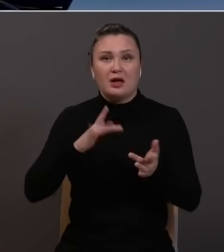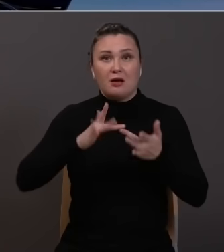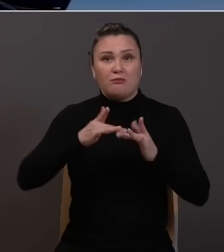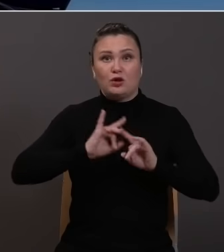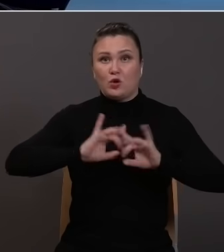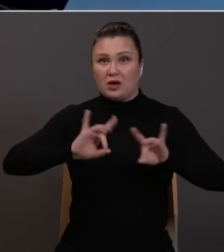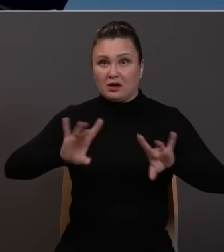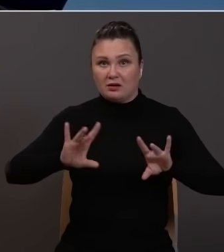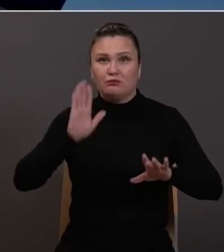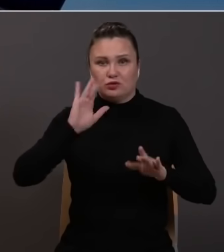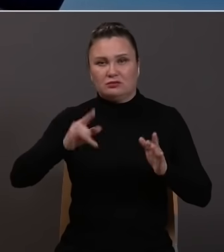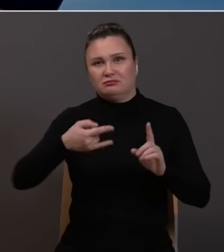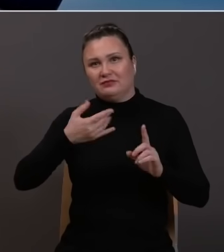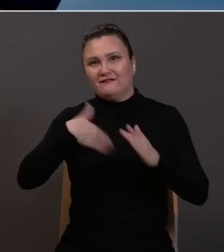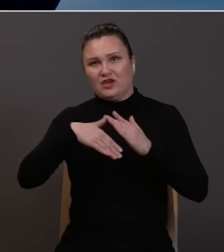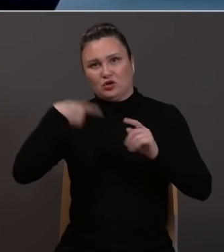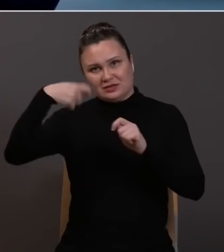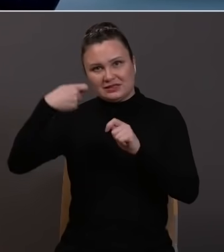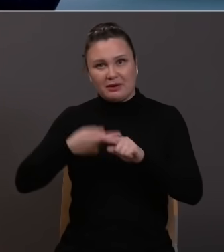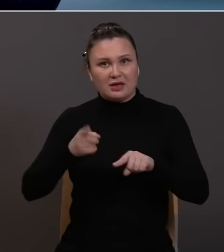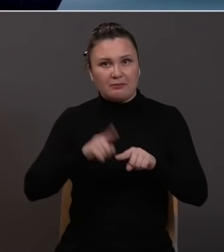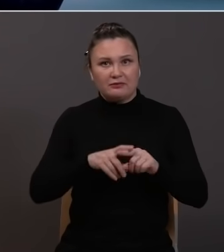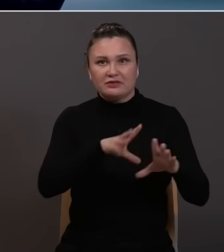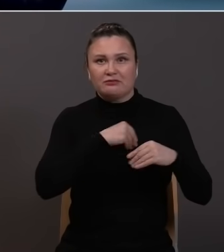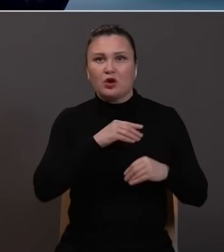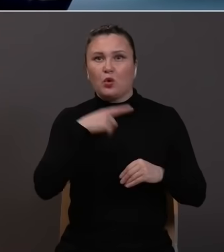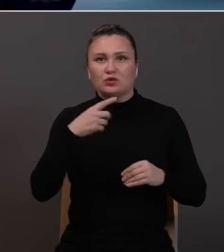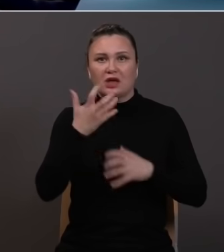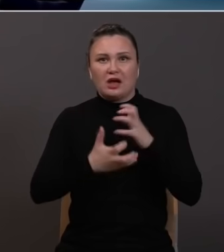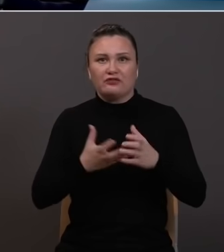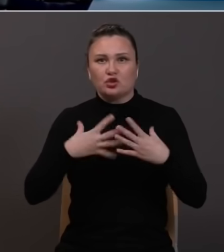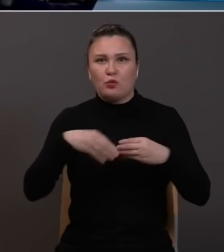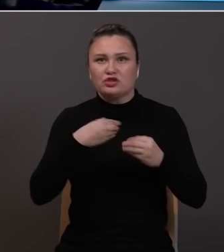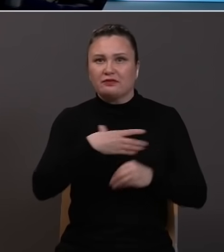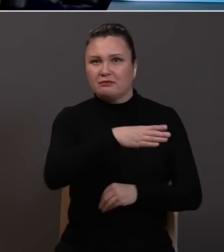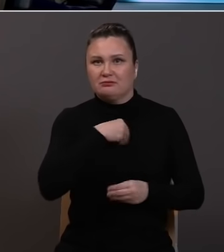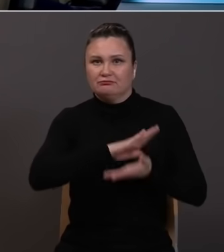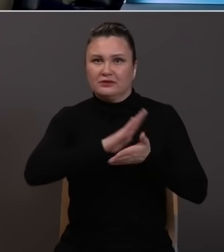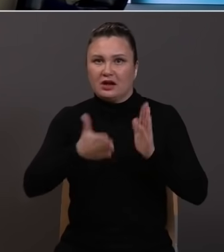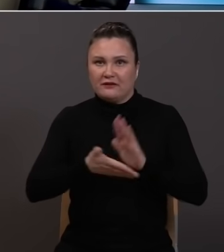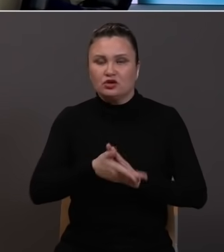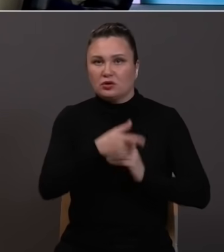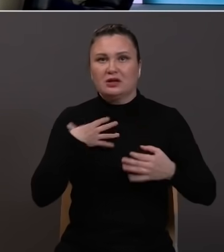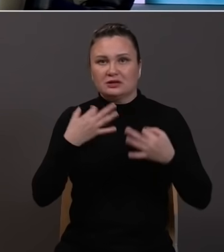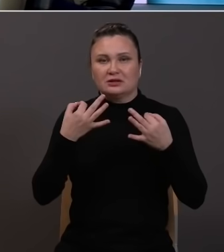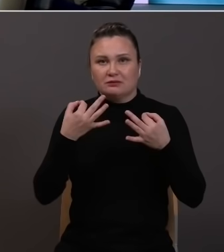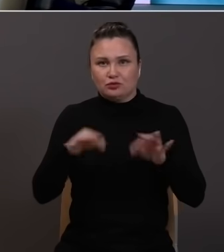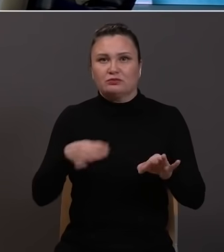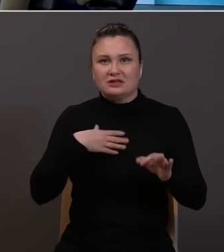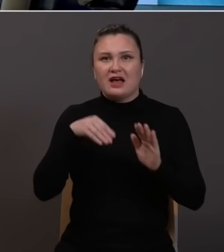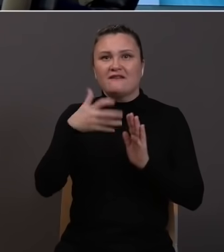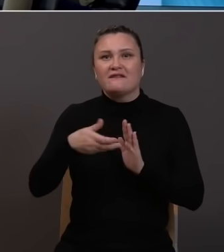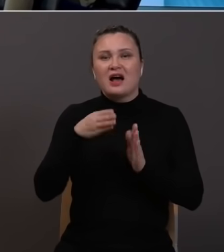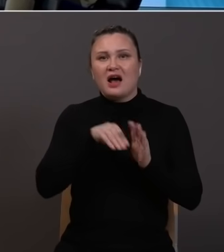мы будем снимать контент об этом. Совместно с Русским географическим обществом мы договорились о том, что те пустят нас святая святых в